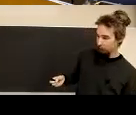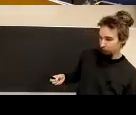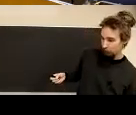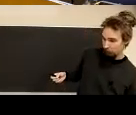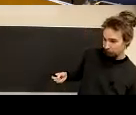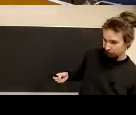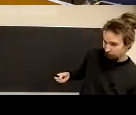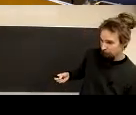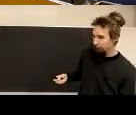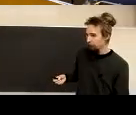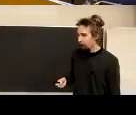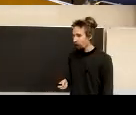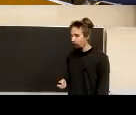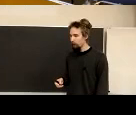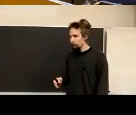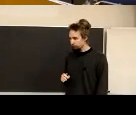olen tehnyt tämmöisen